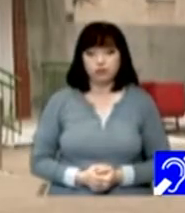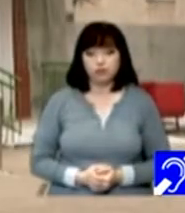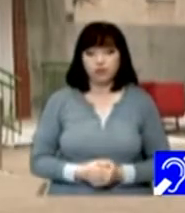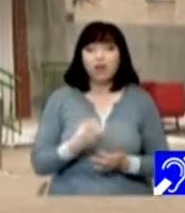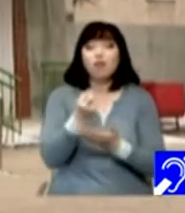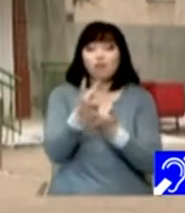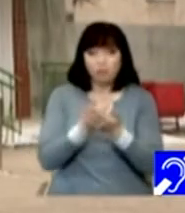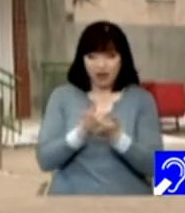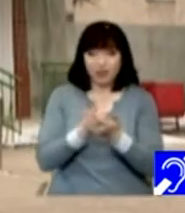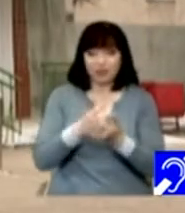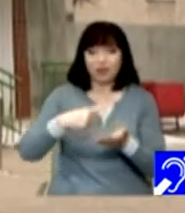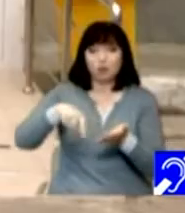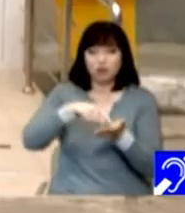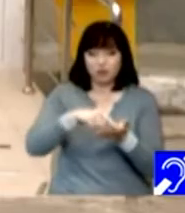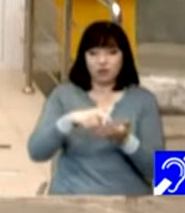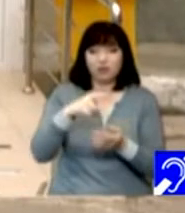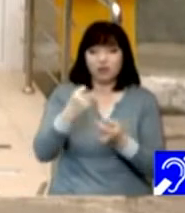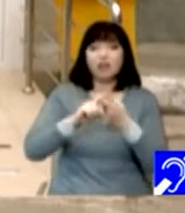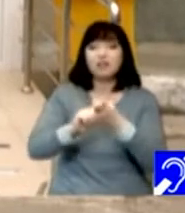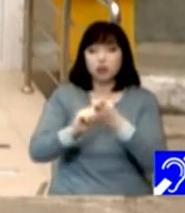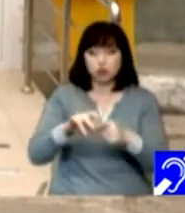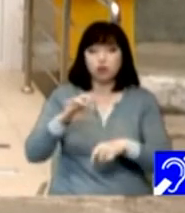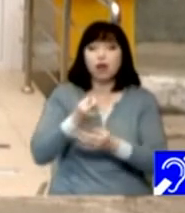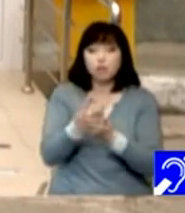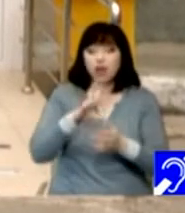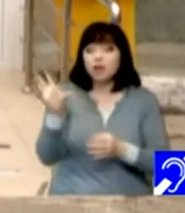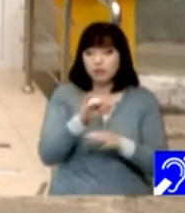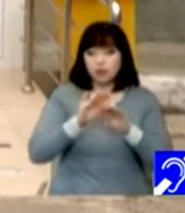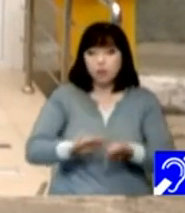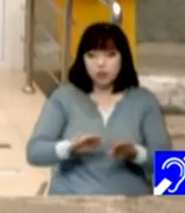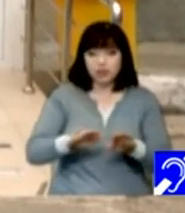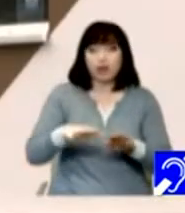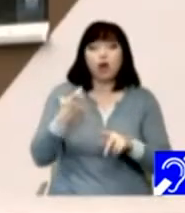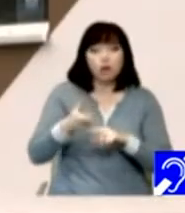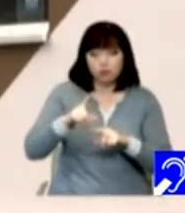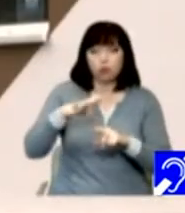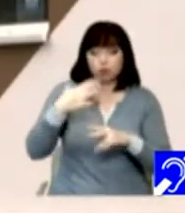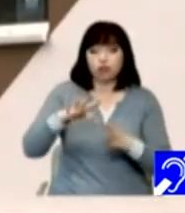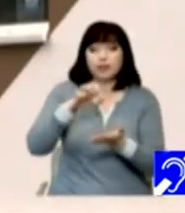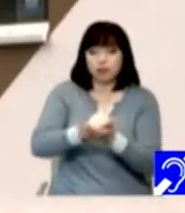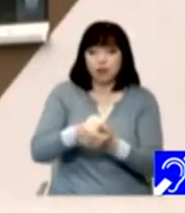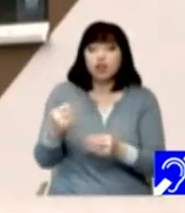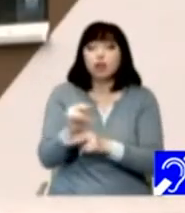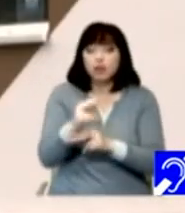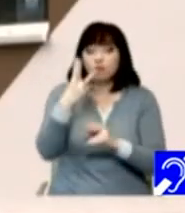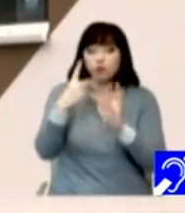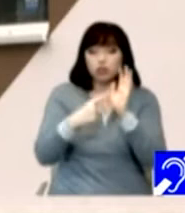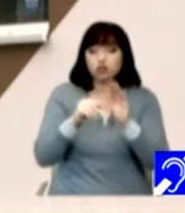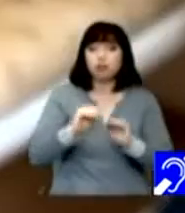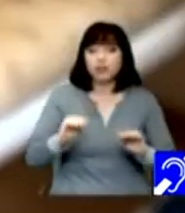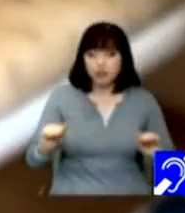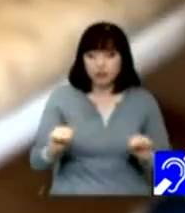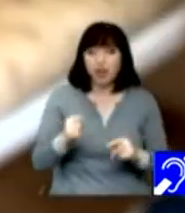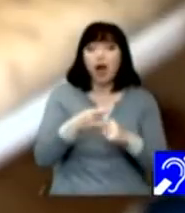La Spitalul Clinic Municipal de Boli Contagioase, toate locurile sunt ocupate. Aici se tratează de COVID 80 de copii,